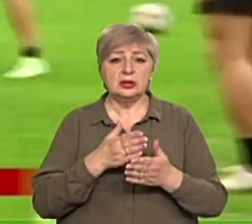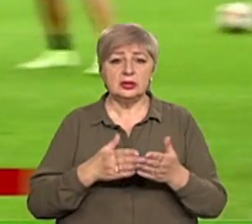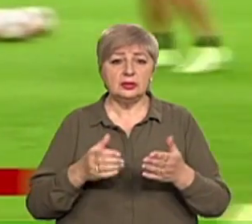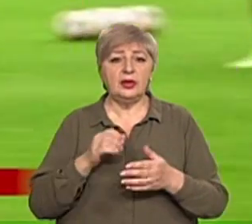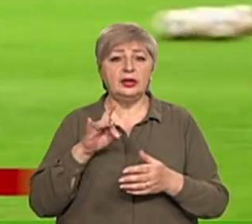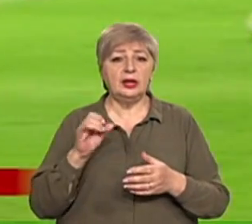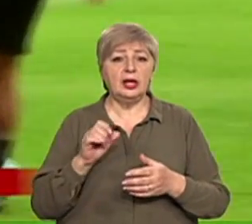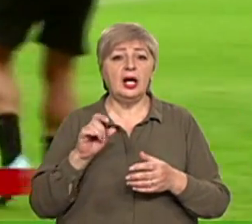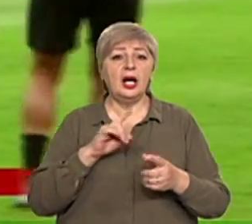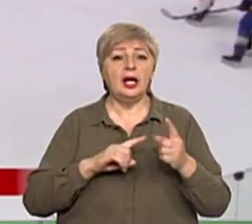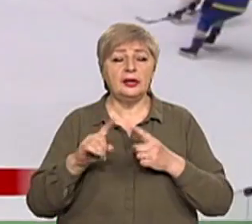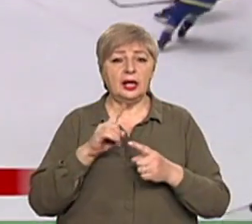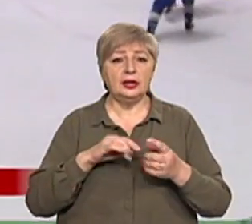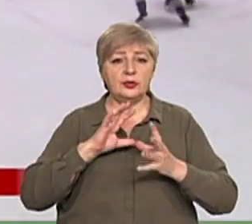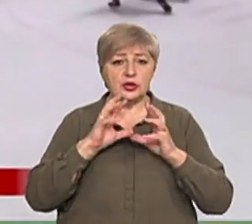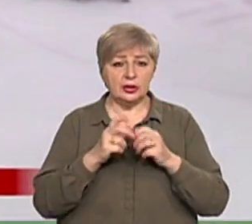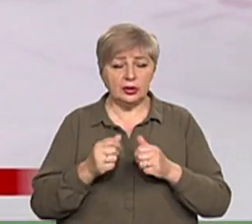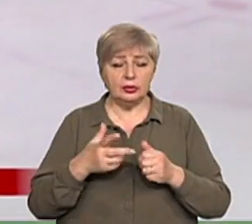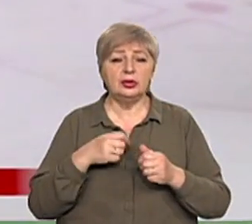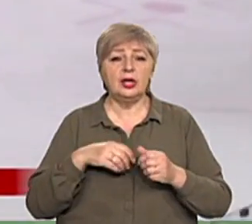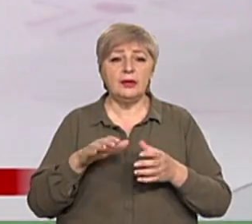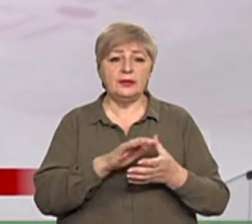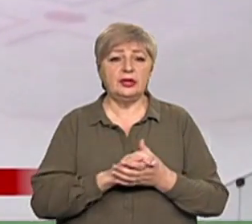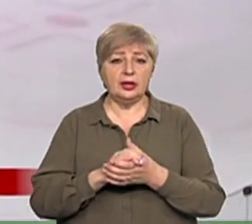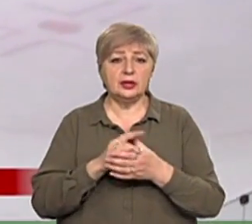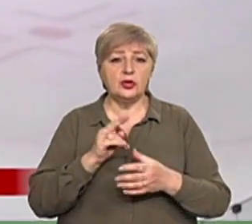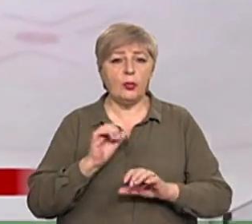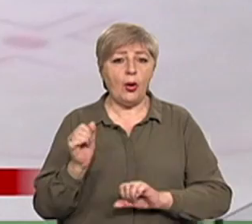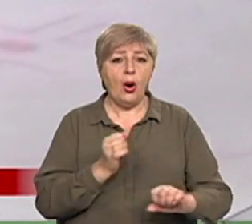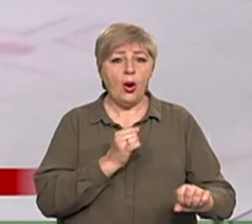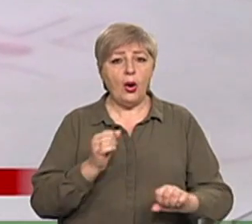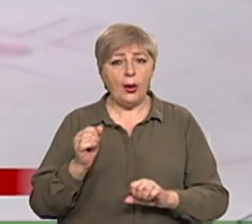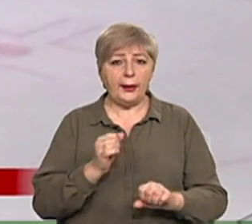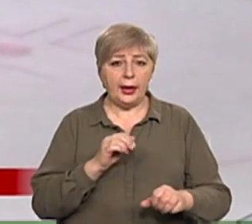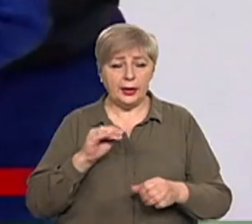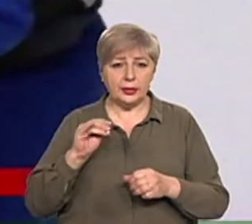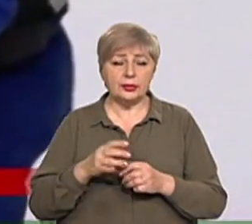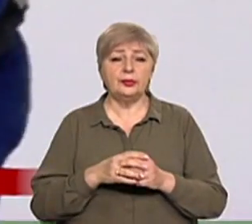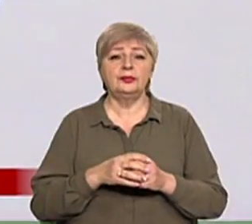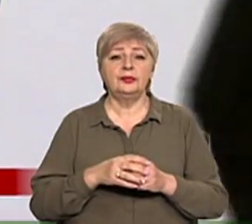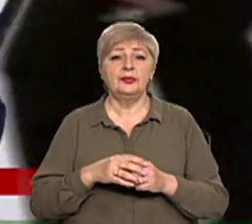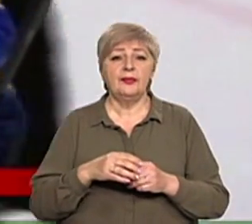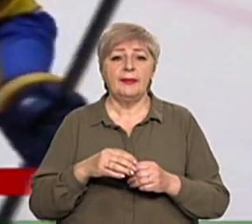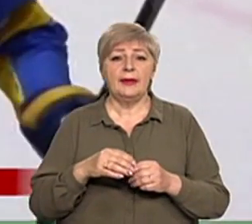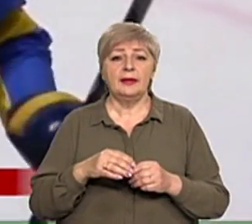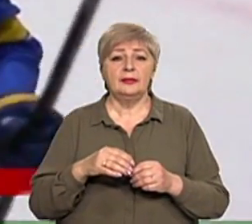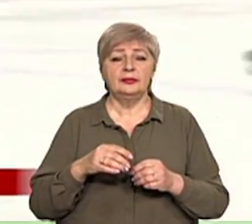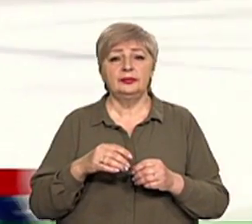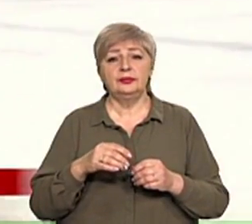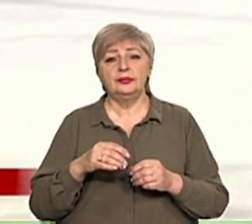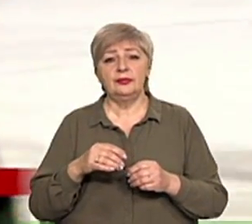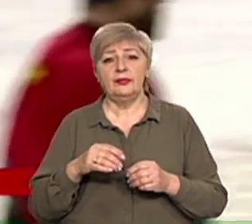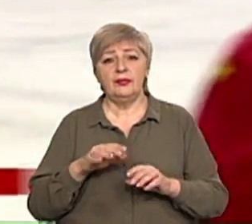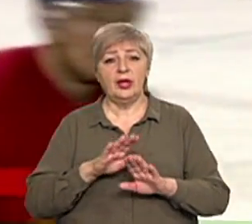Рада Міжнародної федерації хокею. Тож команда Сергія Вітера, який очолює національну збірну України та Донецький